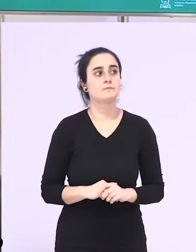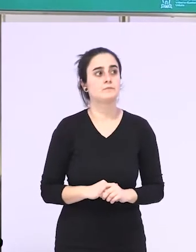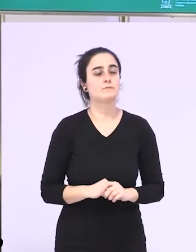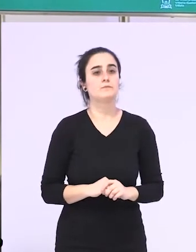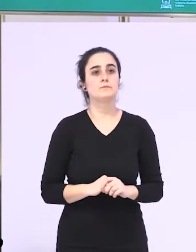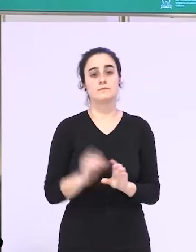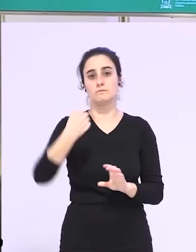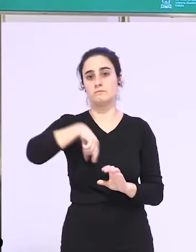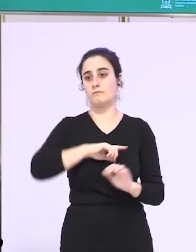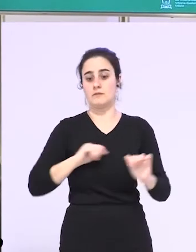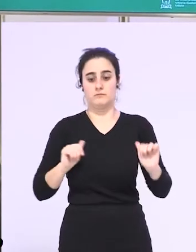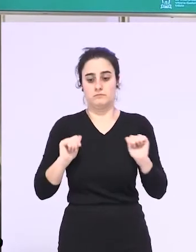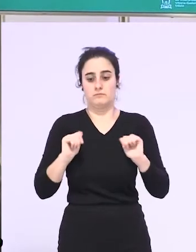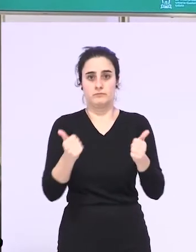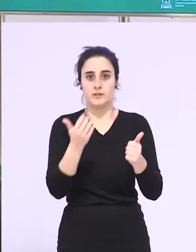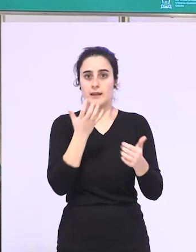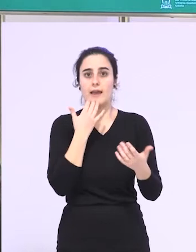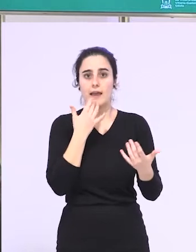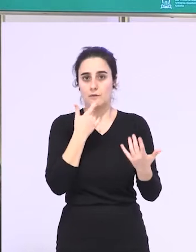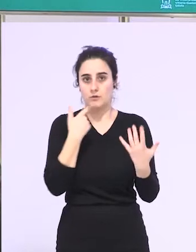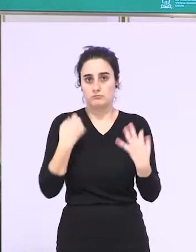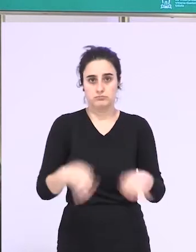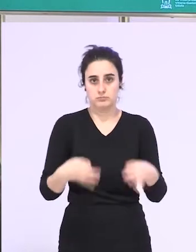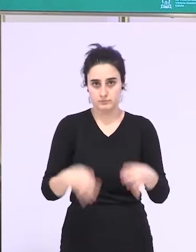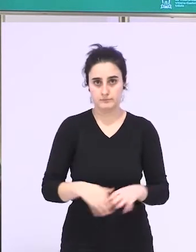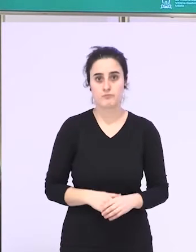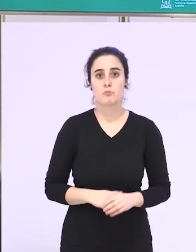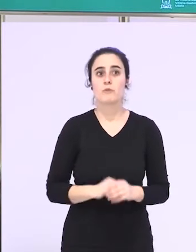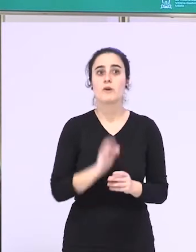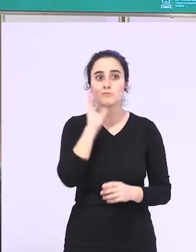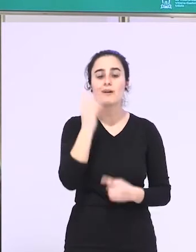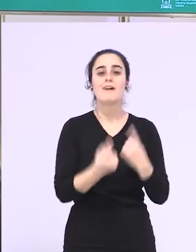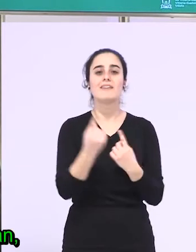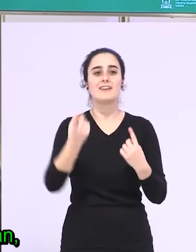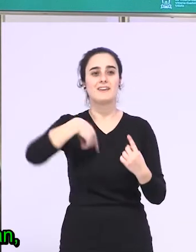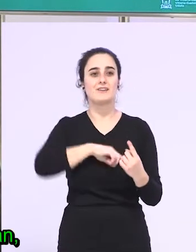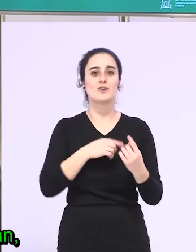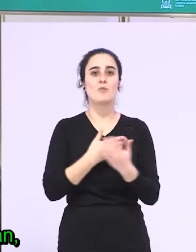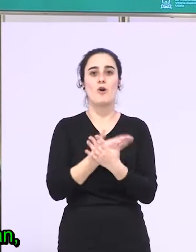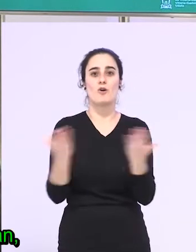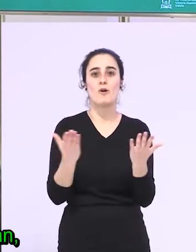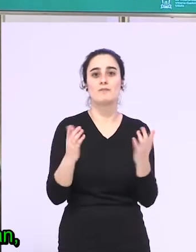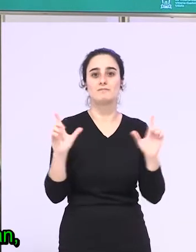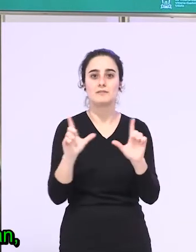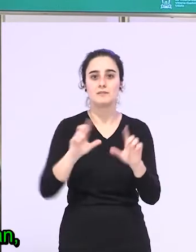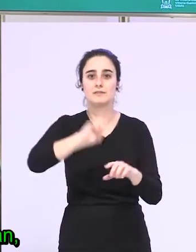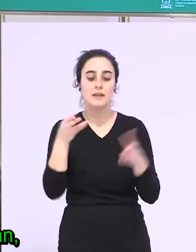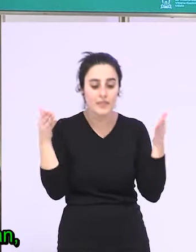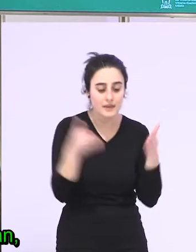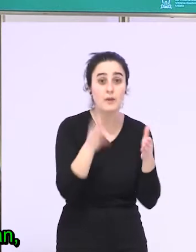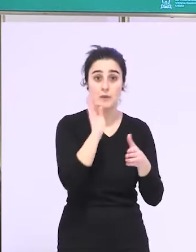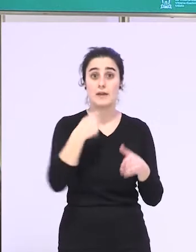Hasiko gara adibide oso simple batekin, ez? Ze askotan fokoa jartzen dugu komunikabidetan, eta gira da nik gero asko zentratuko